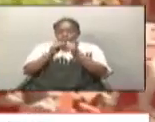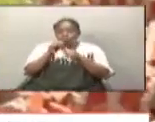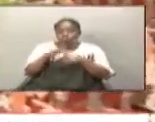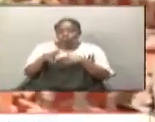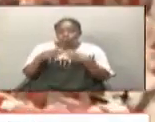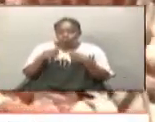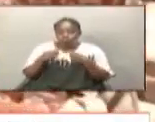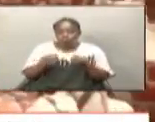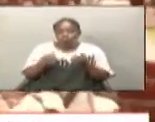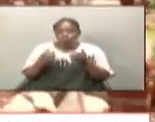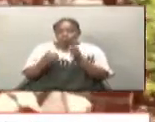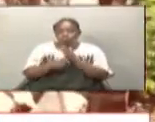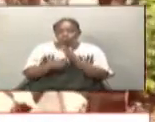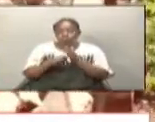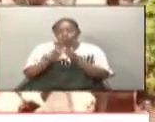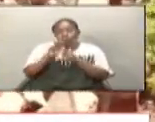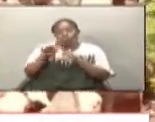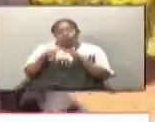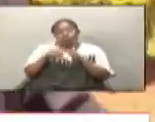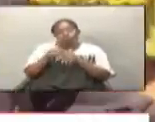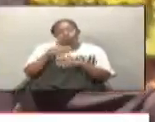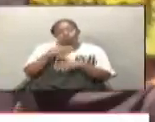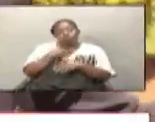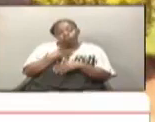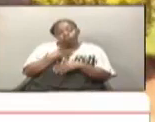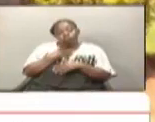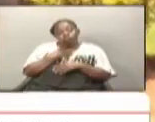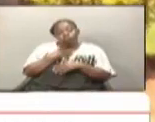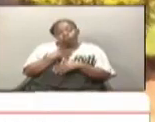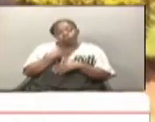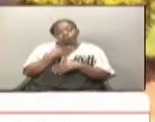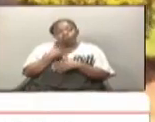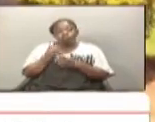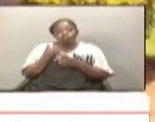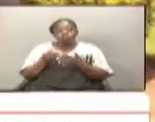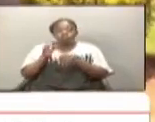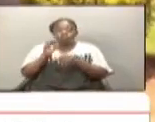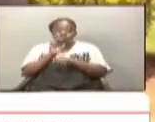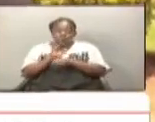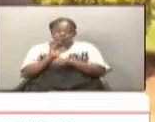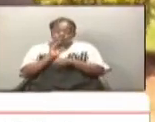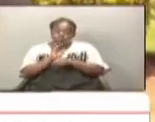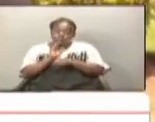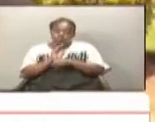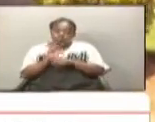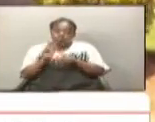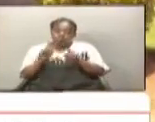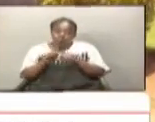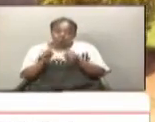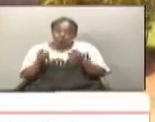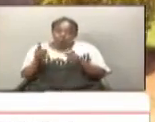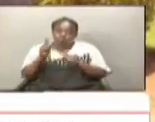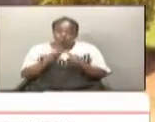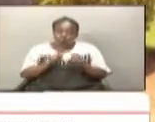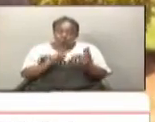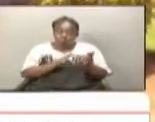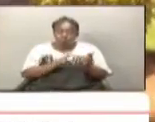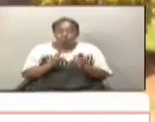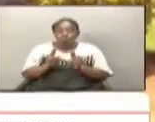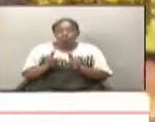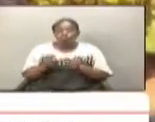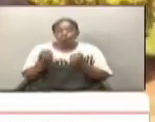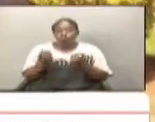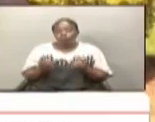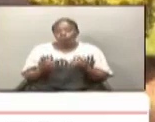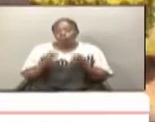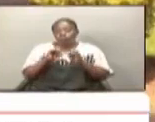ekizibu. Bonna tubaagala twagala abakyaki ng'ekkanisa twagala n'abantu ba bulijjo. So kati